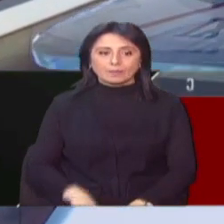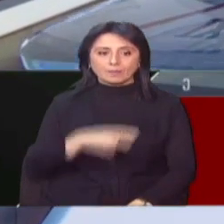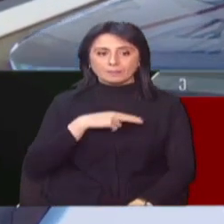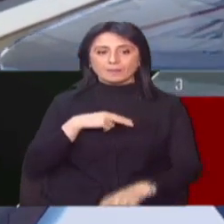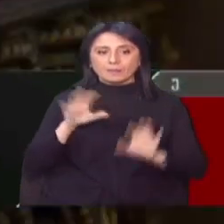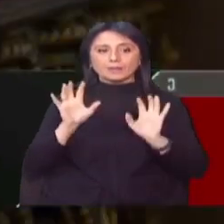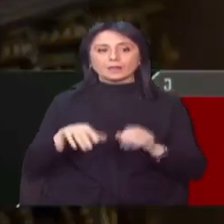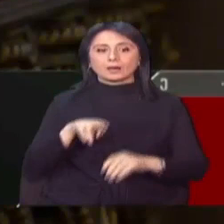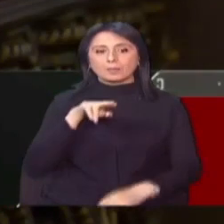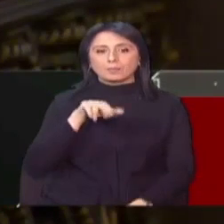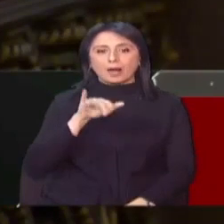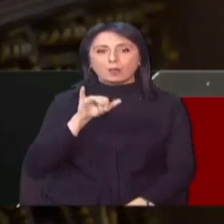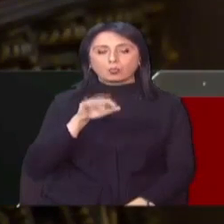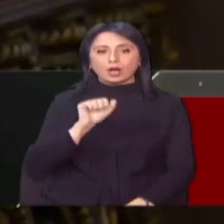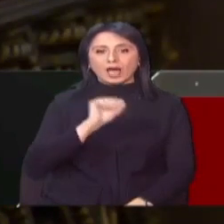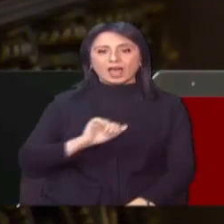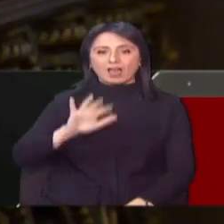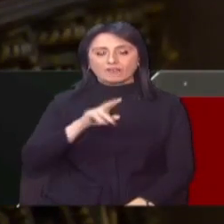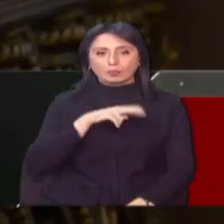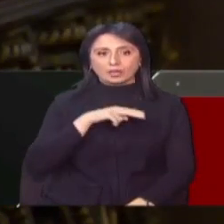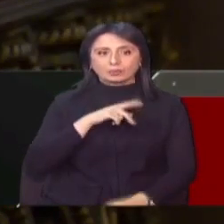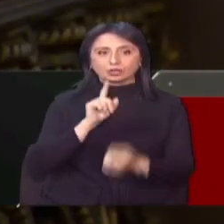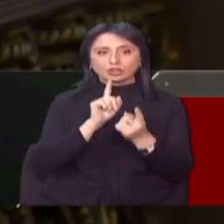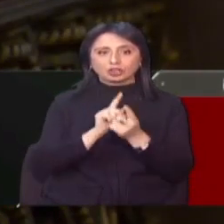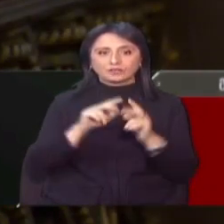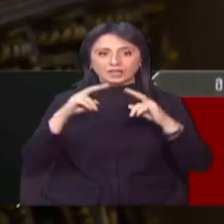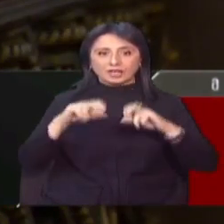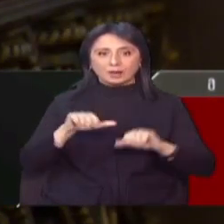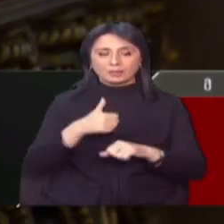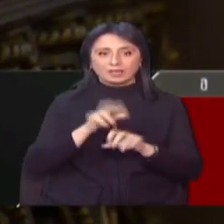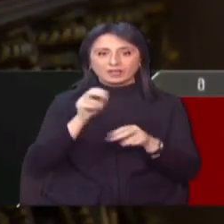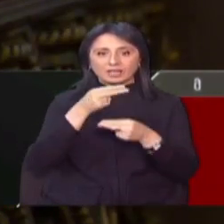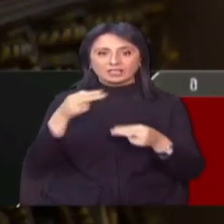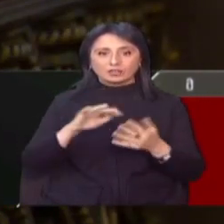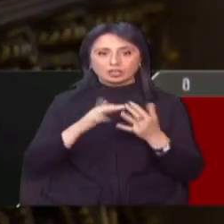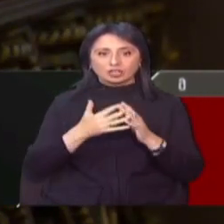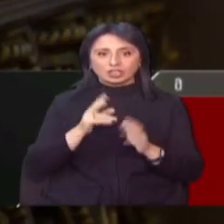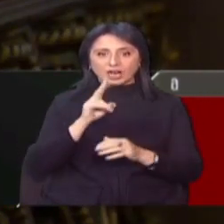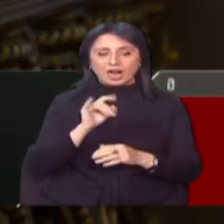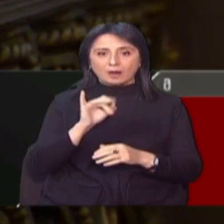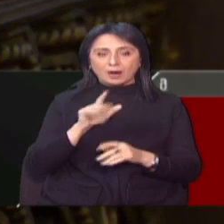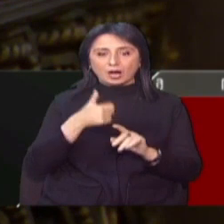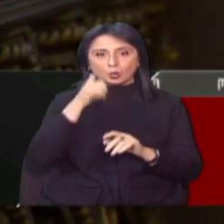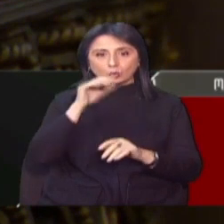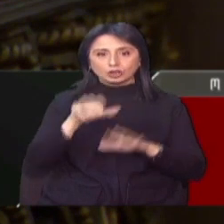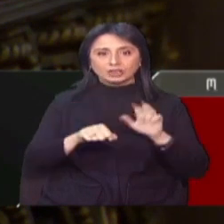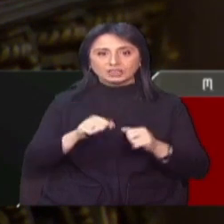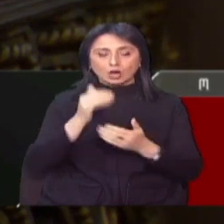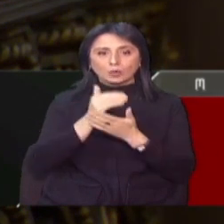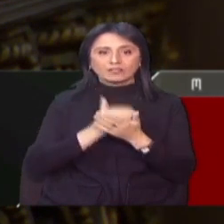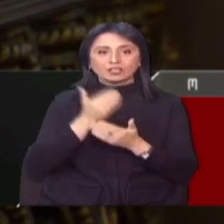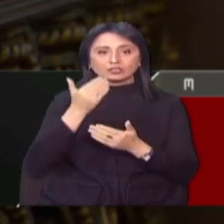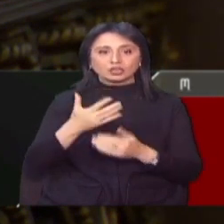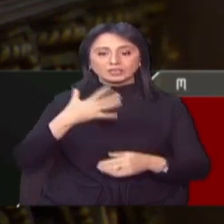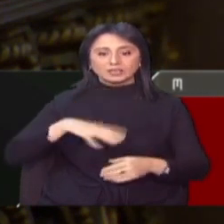Parlamentul თავმჯდომარის Shalva Papuashvili და ევროპელი დიპლომატების შეხვედრაზე განხილვის მთავარი თემა იყო სოფელ კარბალში გუშინ საოკუპაციო რეჟიმის